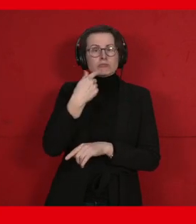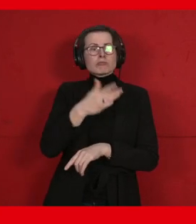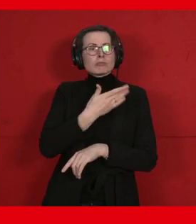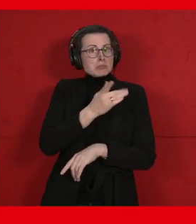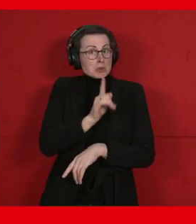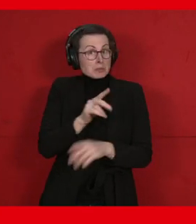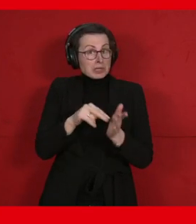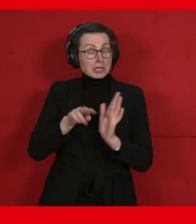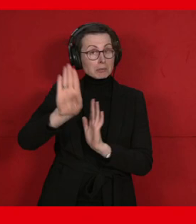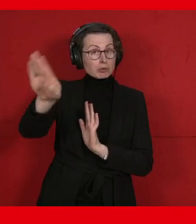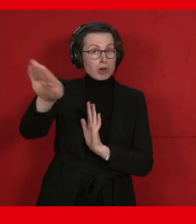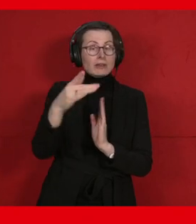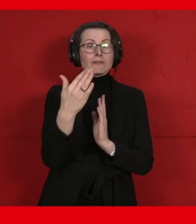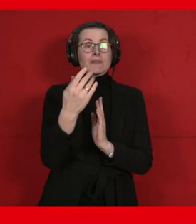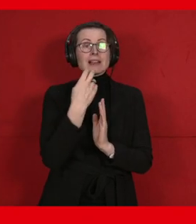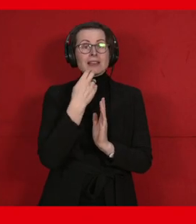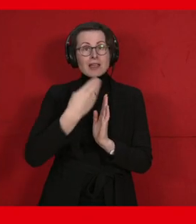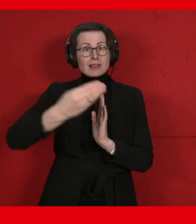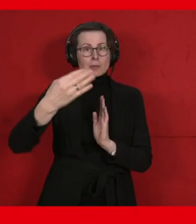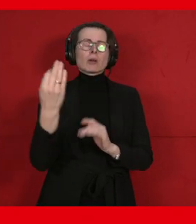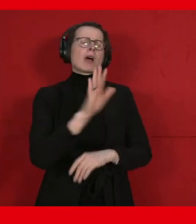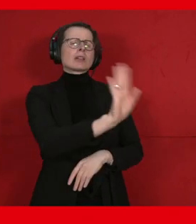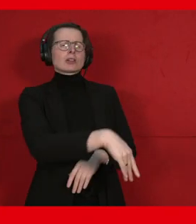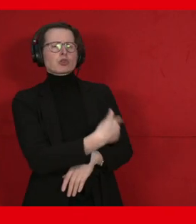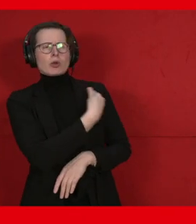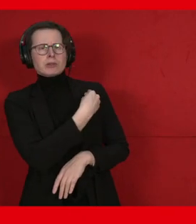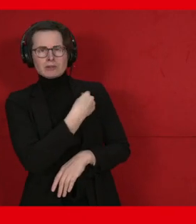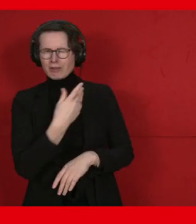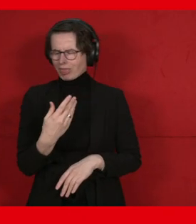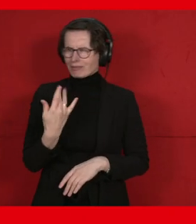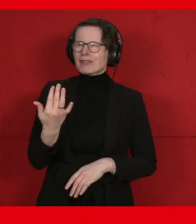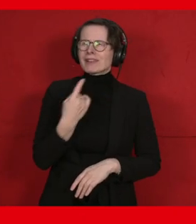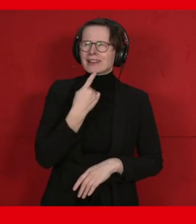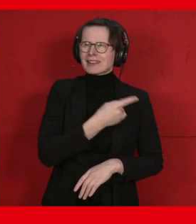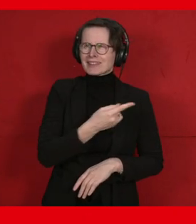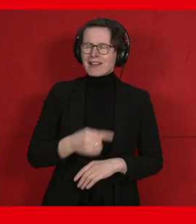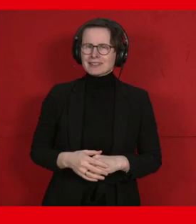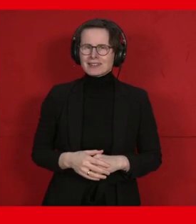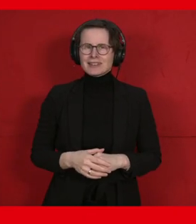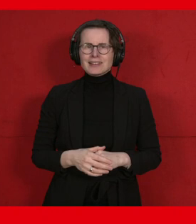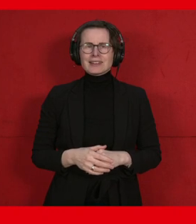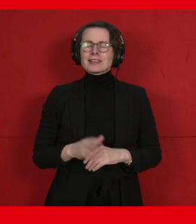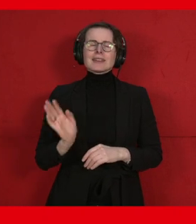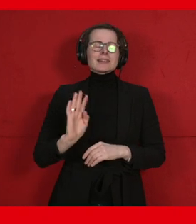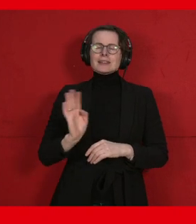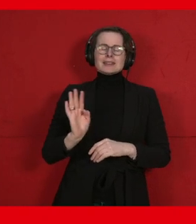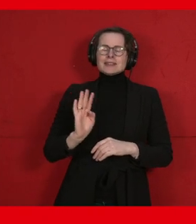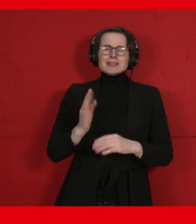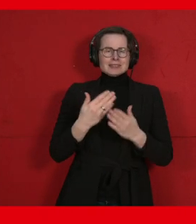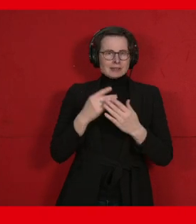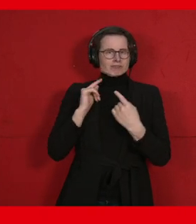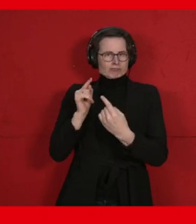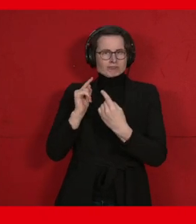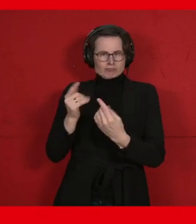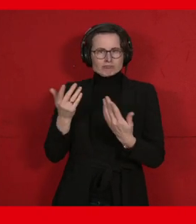denn? Meinetwegen 2030. Hat er mir schon gesagt. Hat er, ja, verraten Sie es uns? Nein, ich meine, das ist ja genau der Dialog,